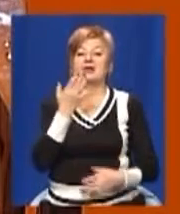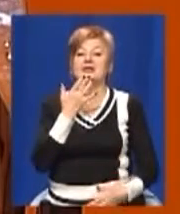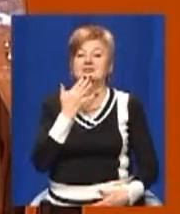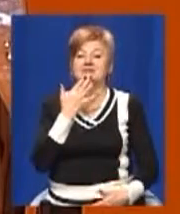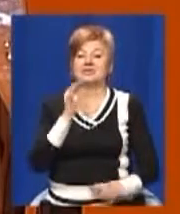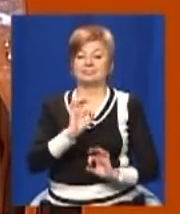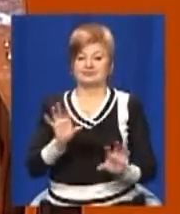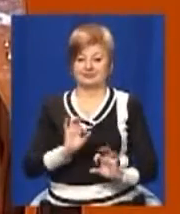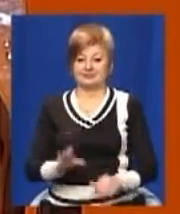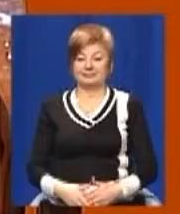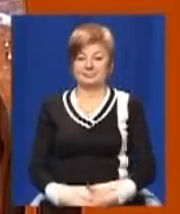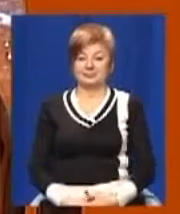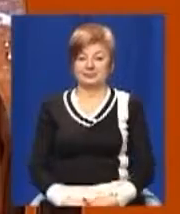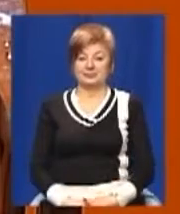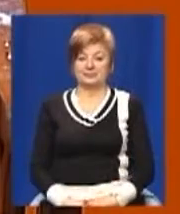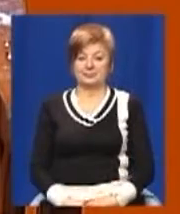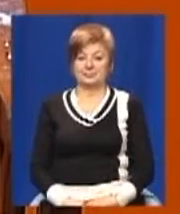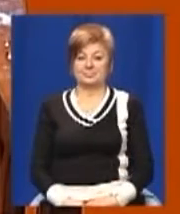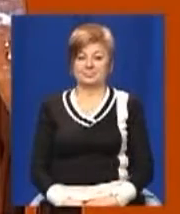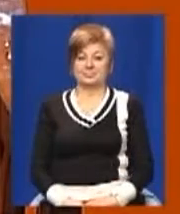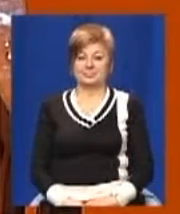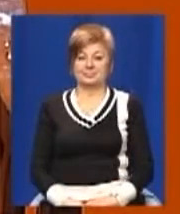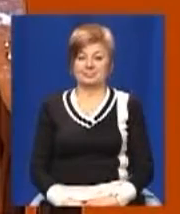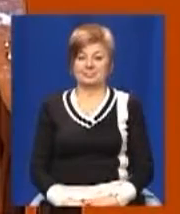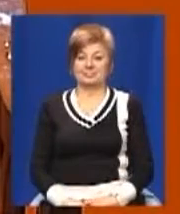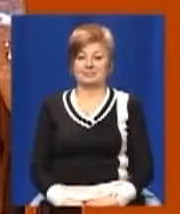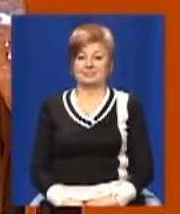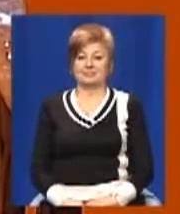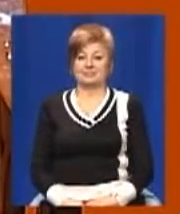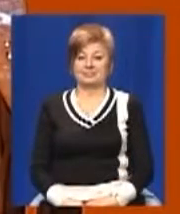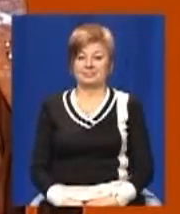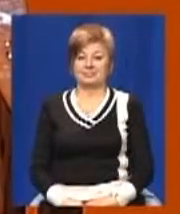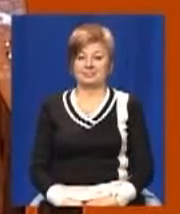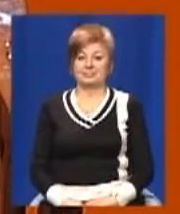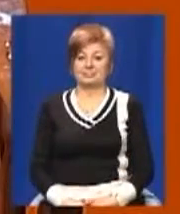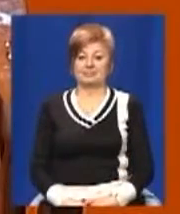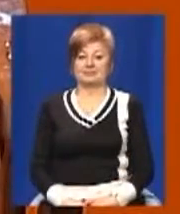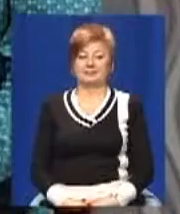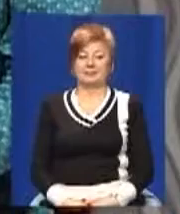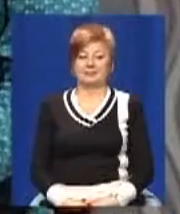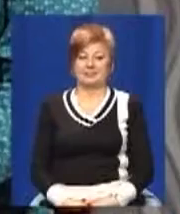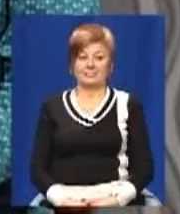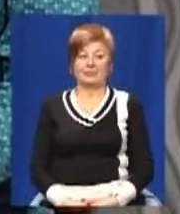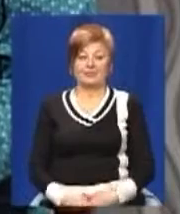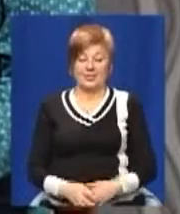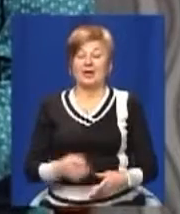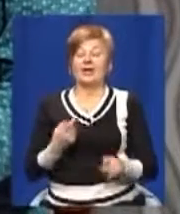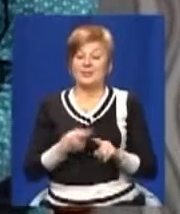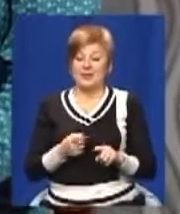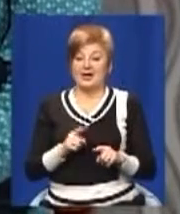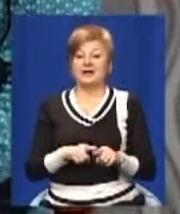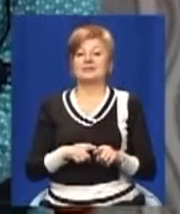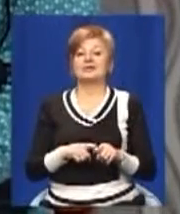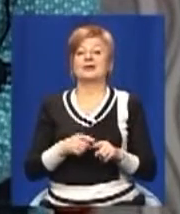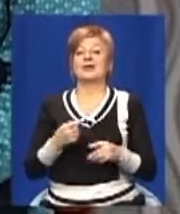a pity can't play football with my friend. А тож